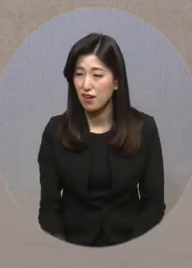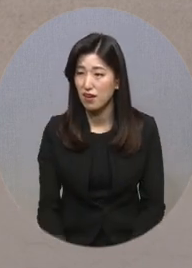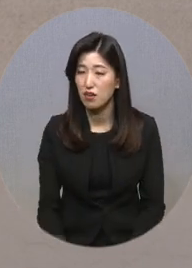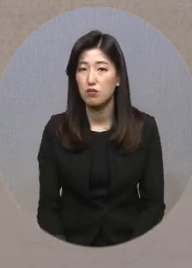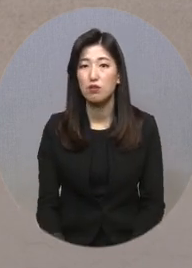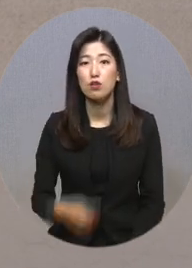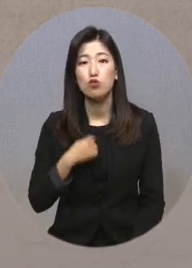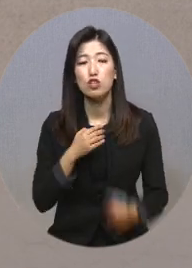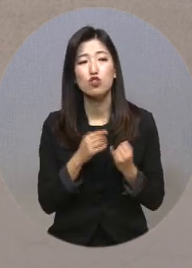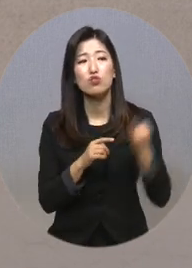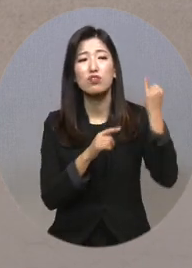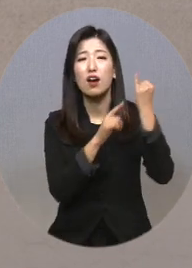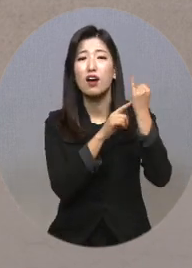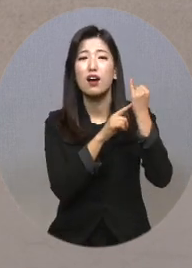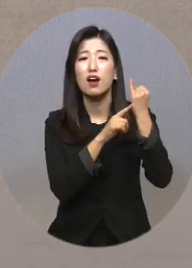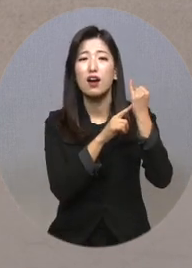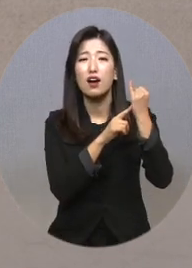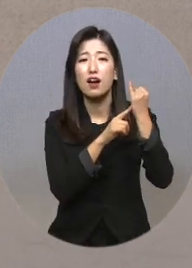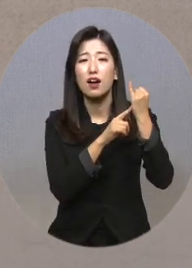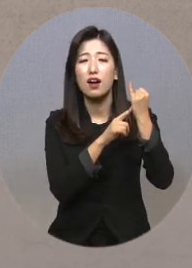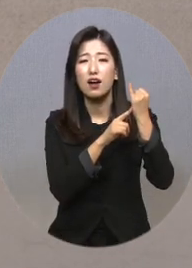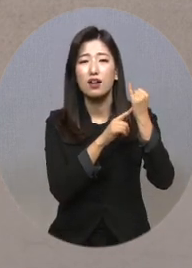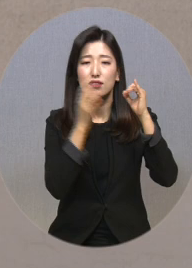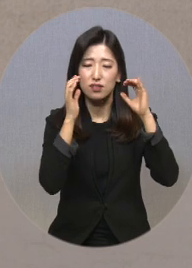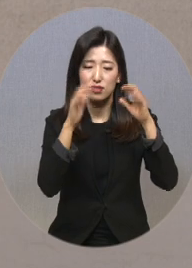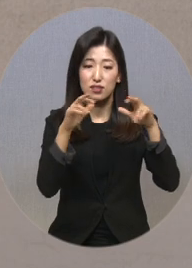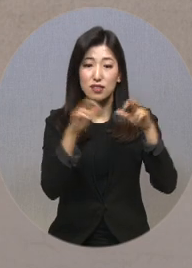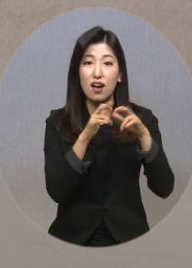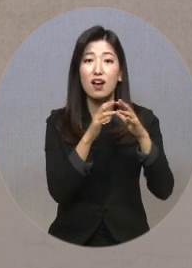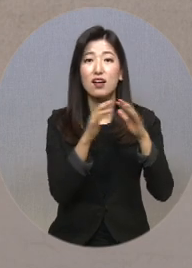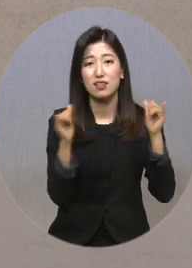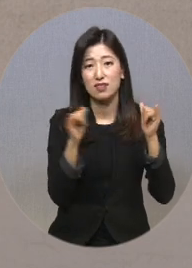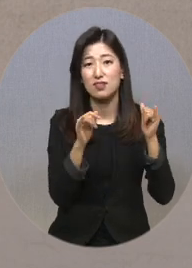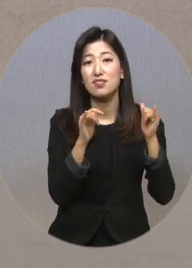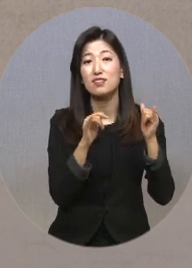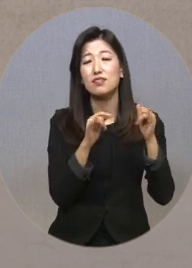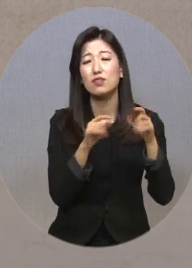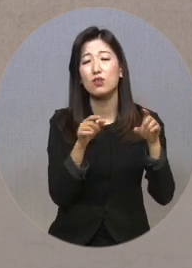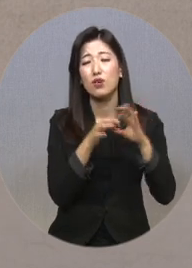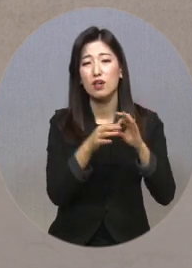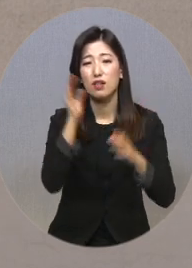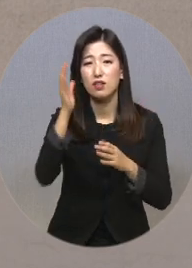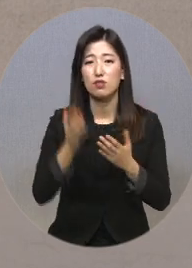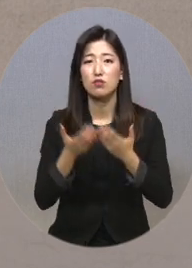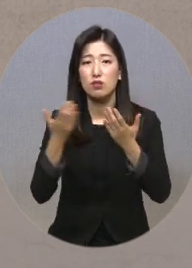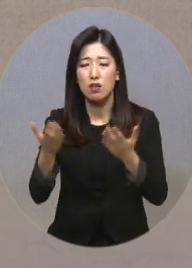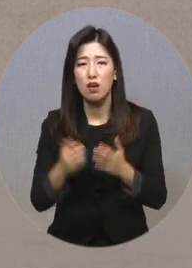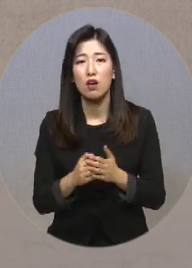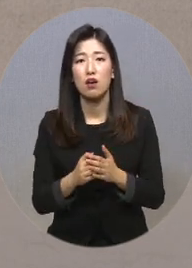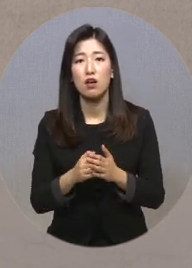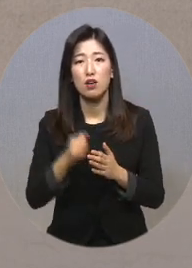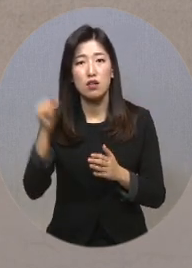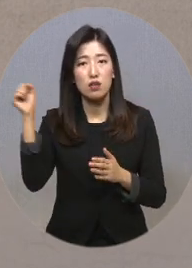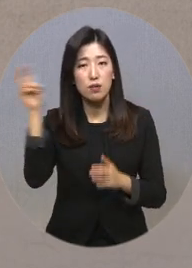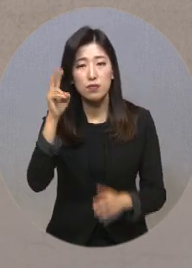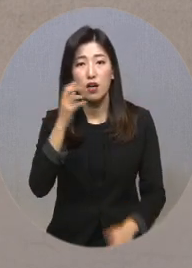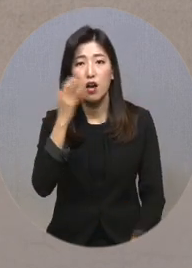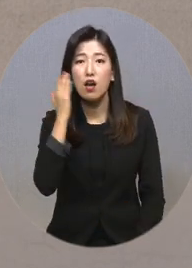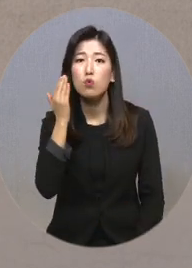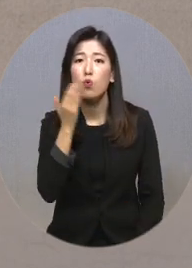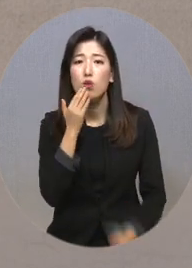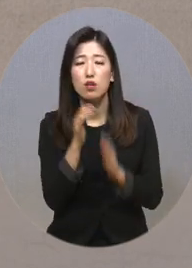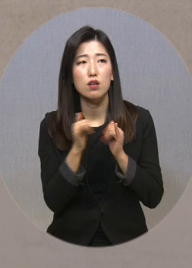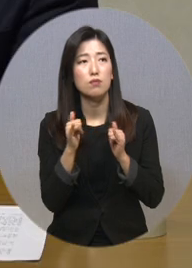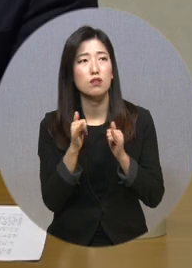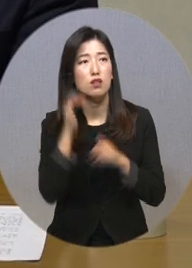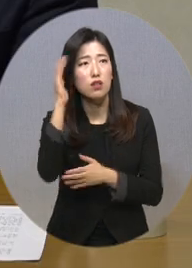이야기를 들으면서 점점 이제 눈물을 흘리시는 분들이 늘어났습니다. 함께 오신